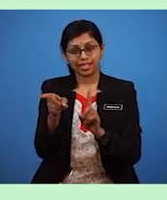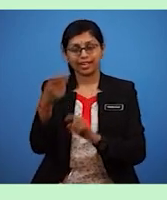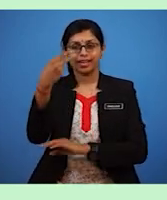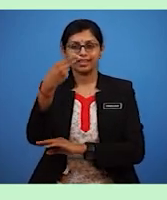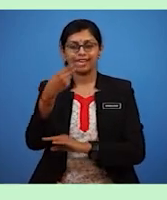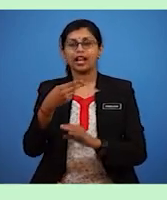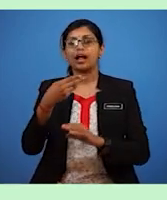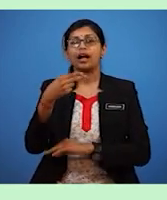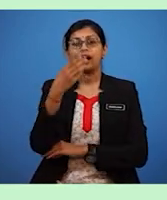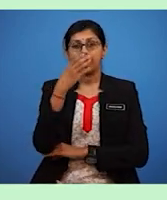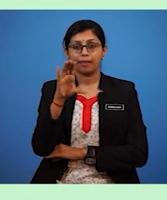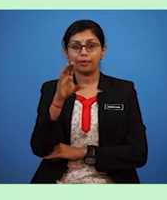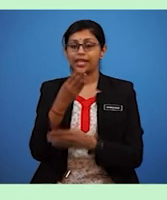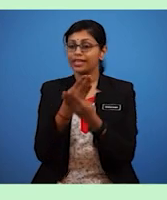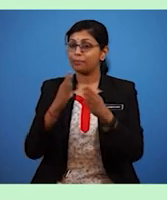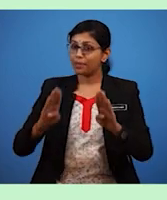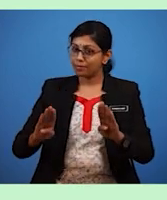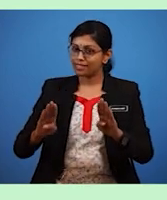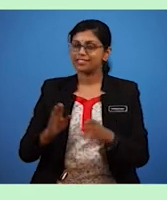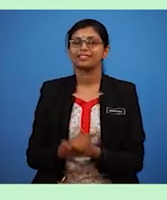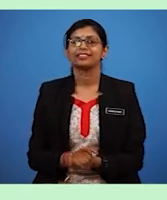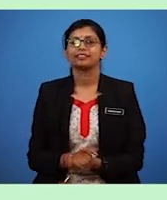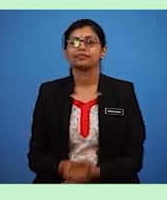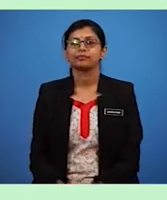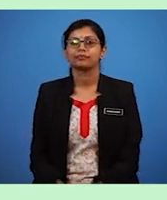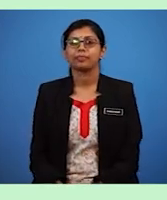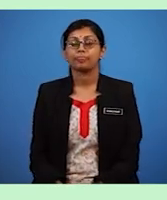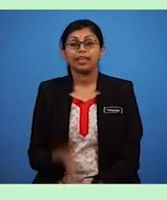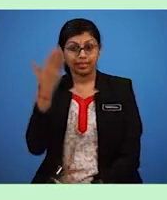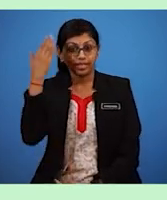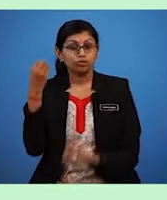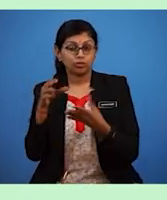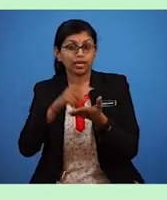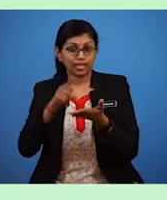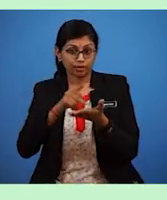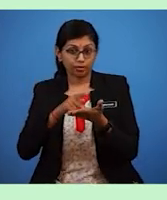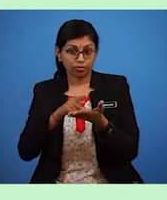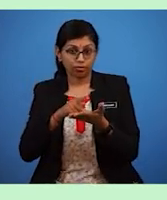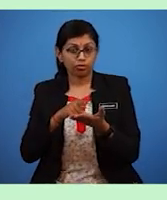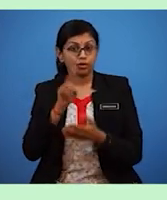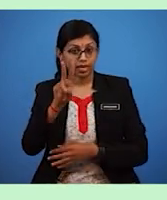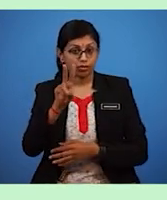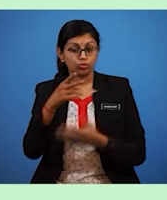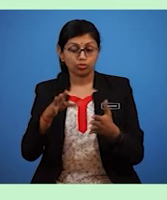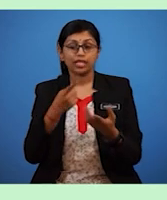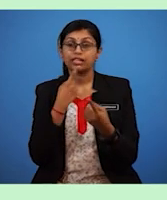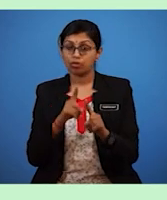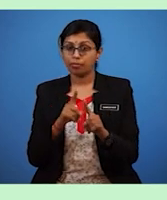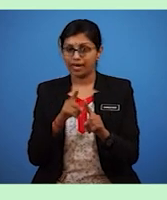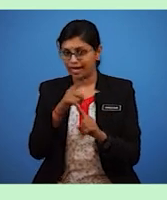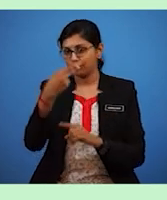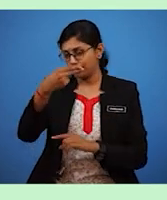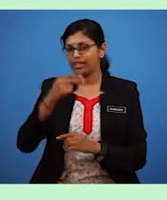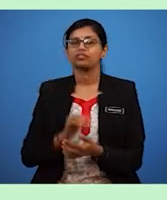yang terbebas, iaitu jawapan di langkah kedua tadi, dan bilangan mol